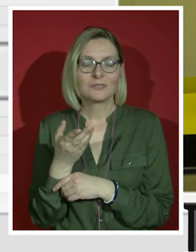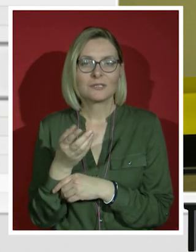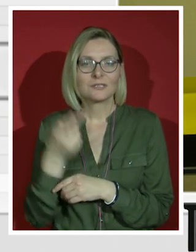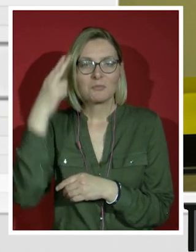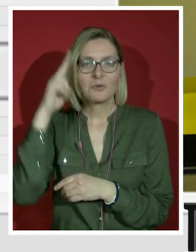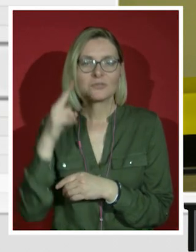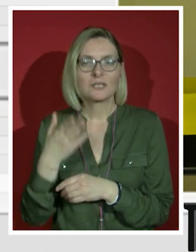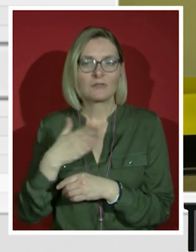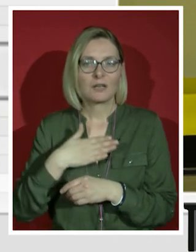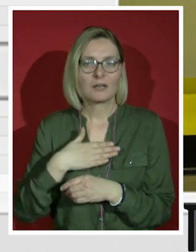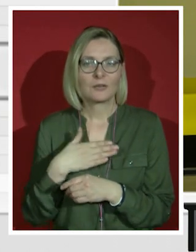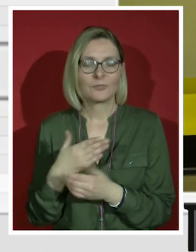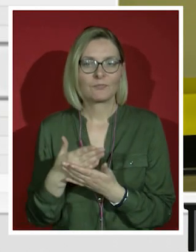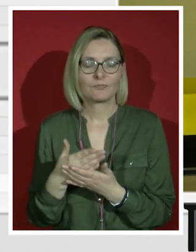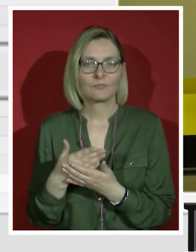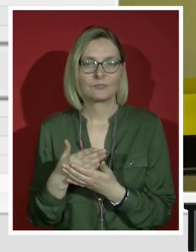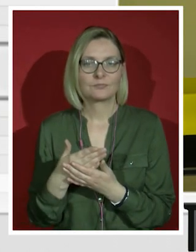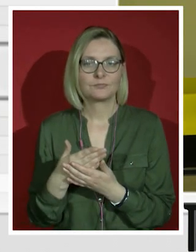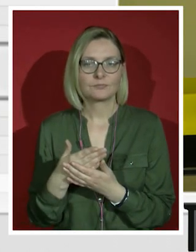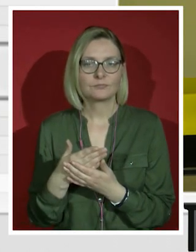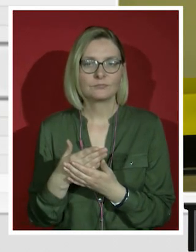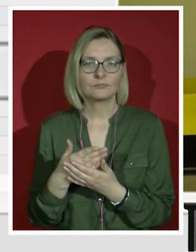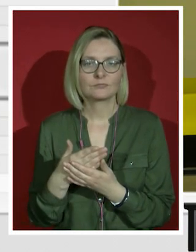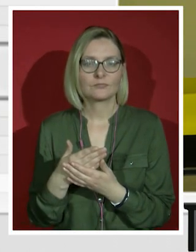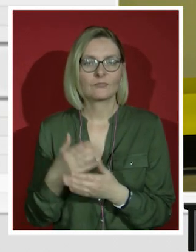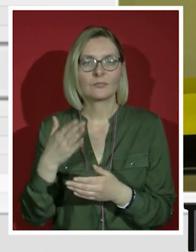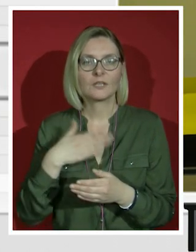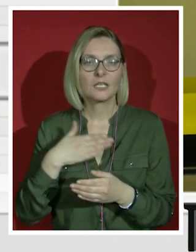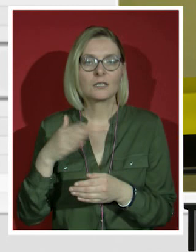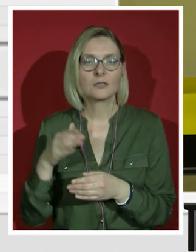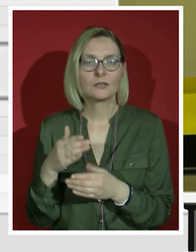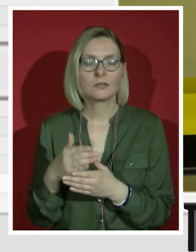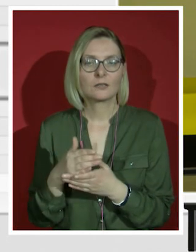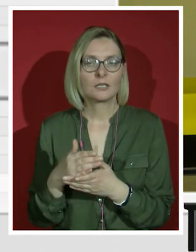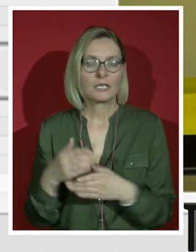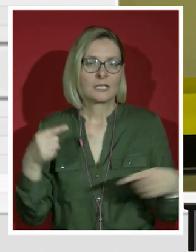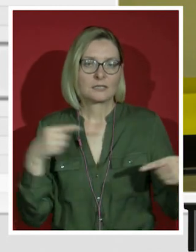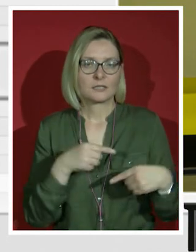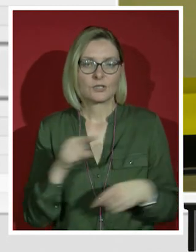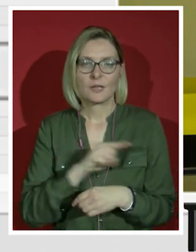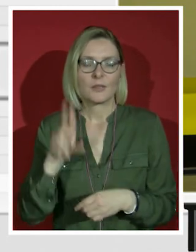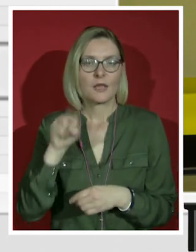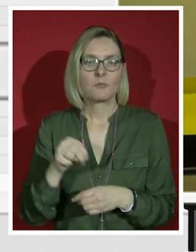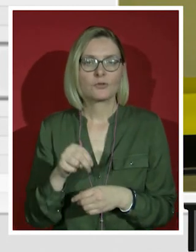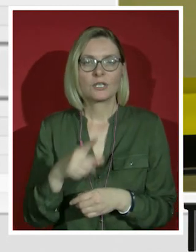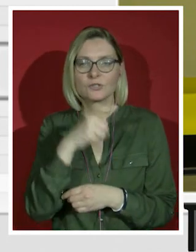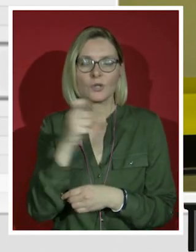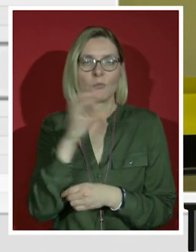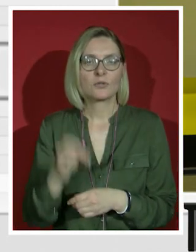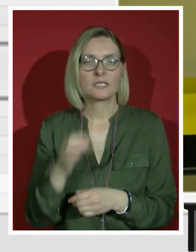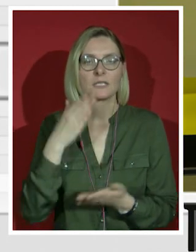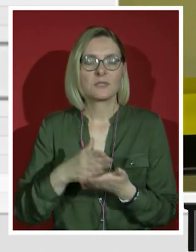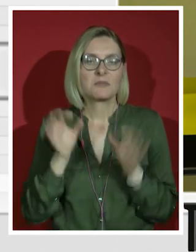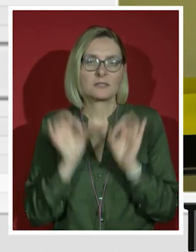мирис на некој спектар на растенија. За жал, не може со целост или 100% да бидеме сигурни